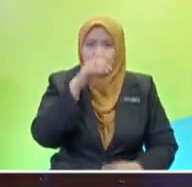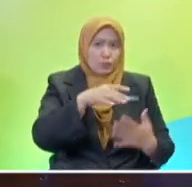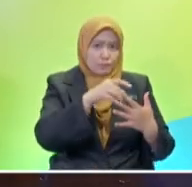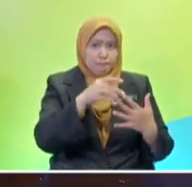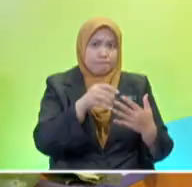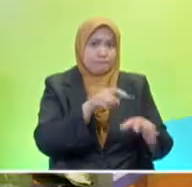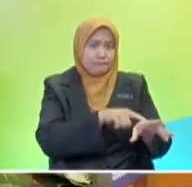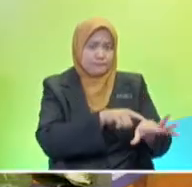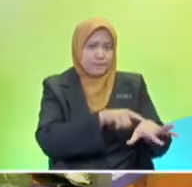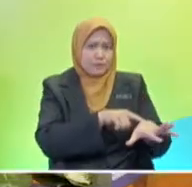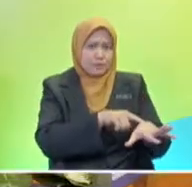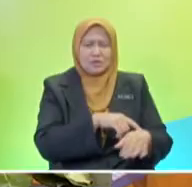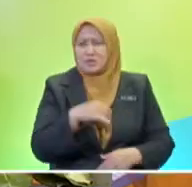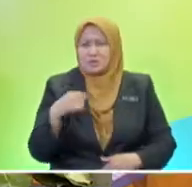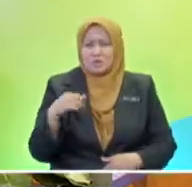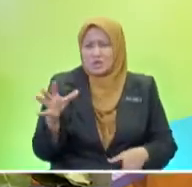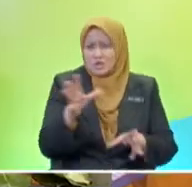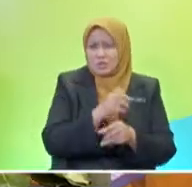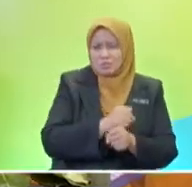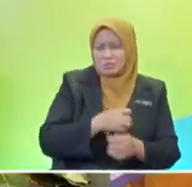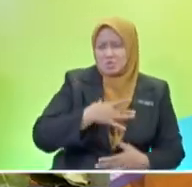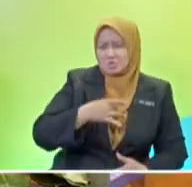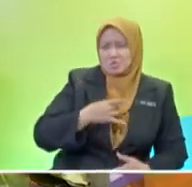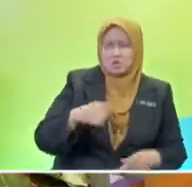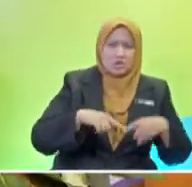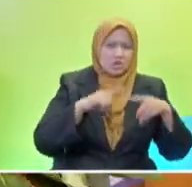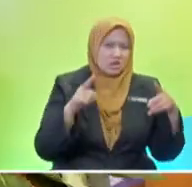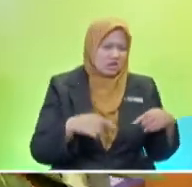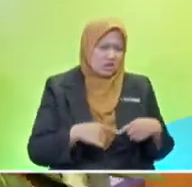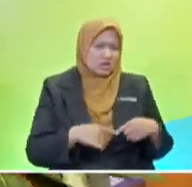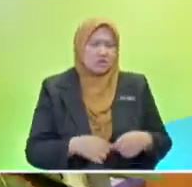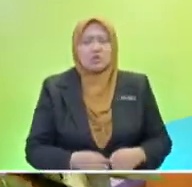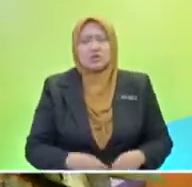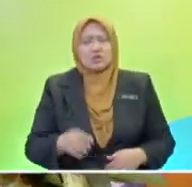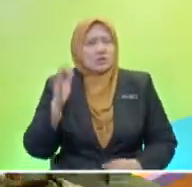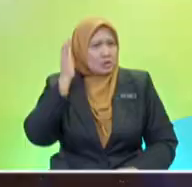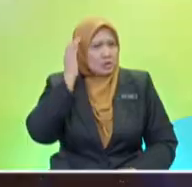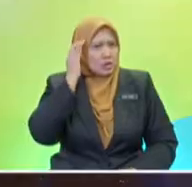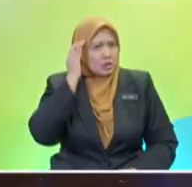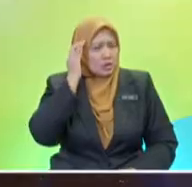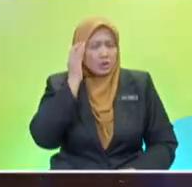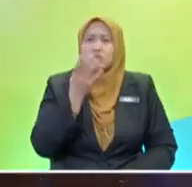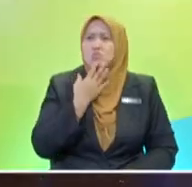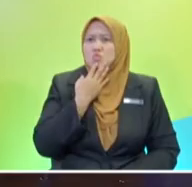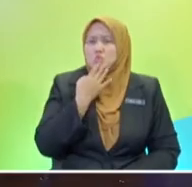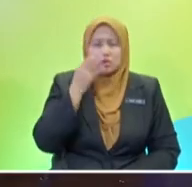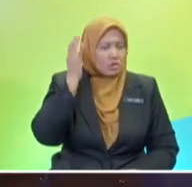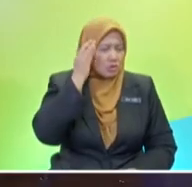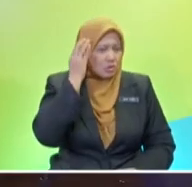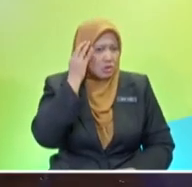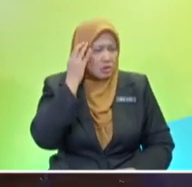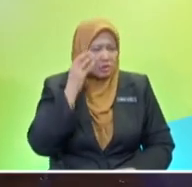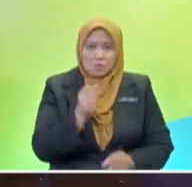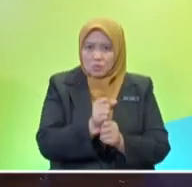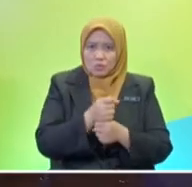tengok warna dia. Kita kena tahu bentuk dia. Alamak, saya tak tahulah Nenek tahu macam mana.